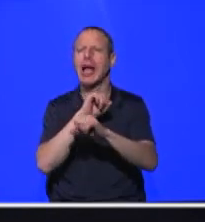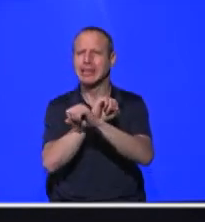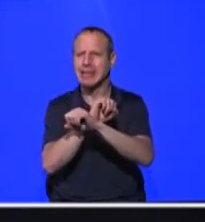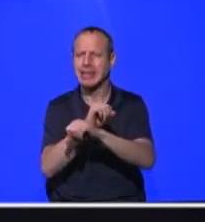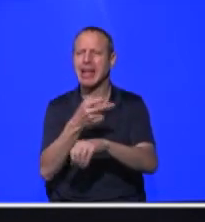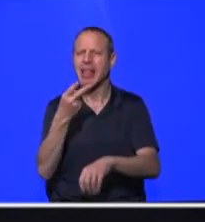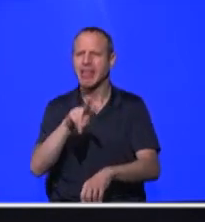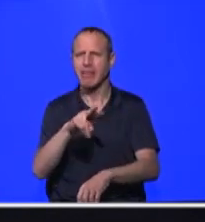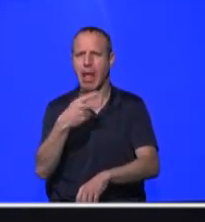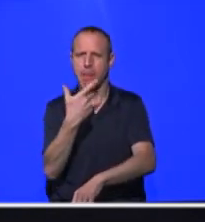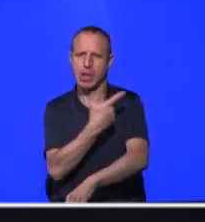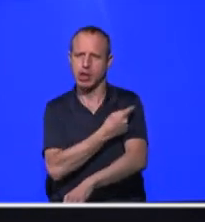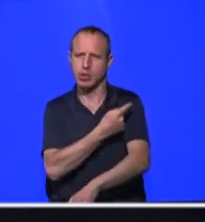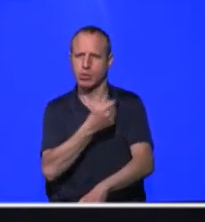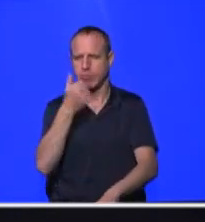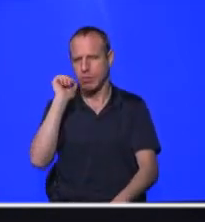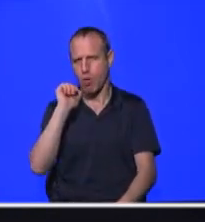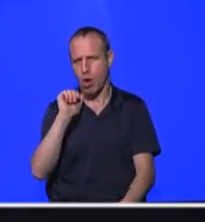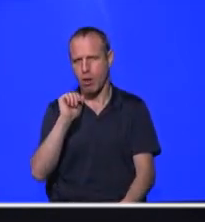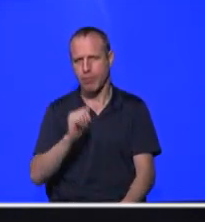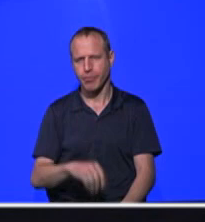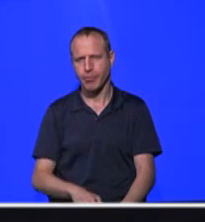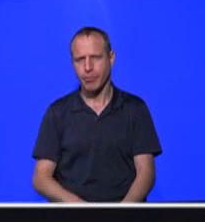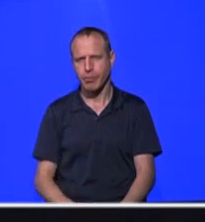נפטר מהחיסון מאתמול.